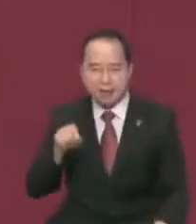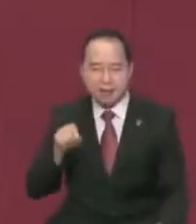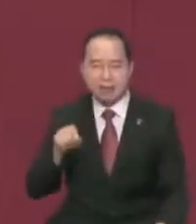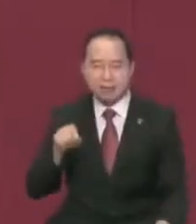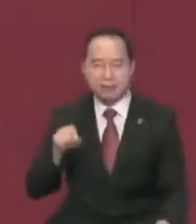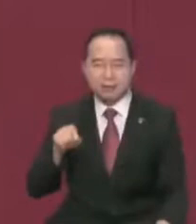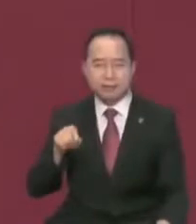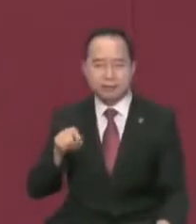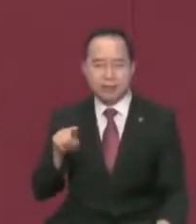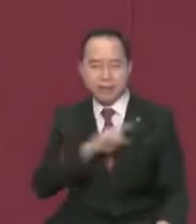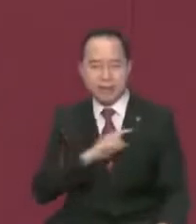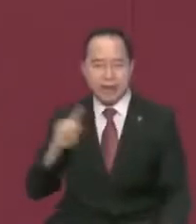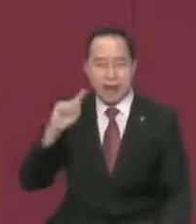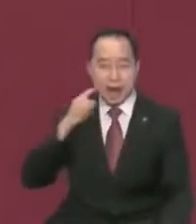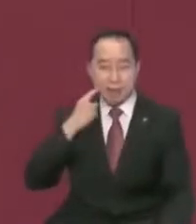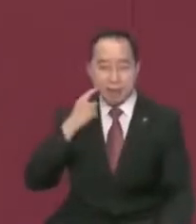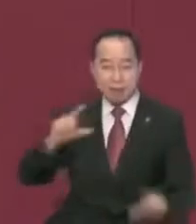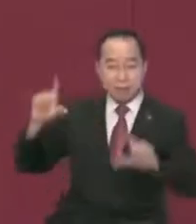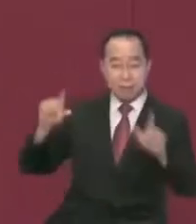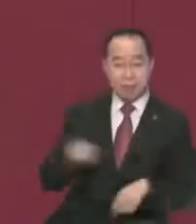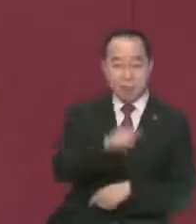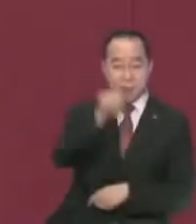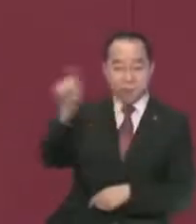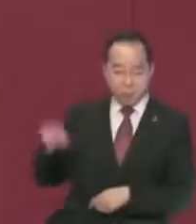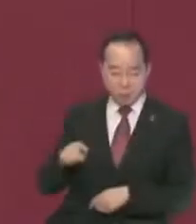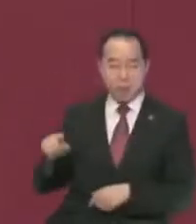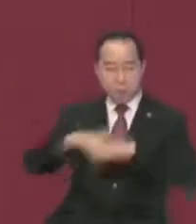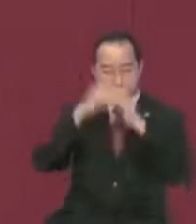모든 것들이 제자리로 돌아오는 풍경,